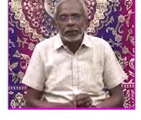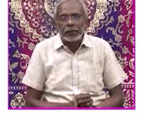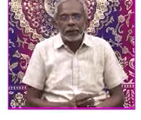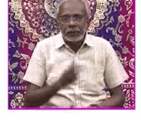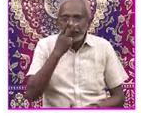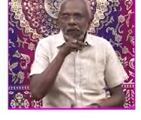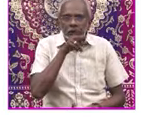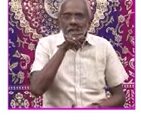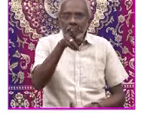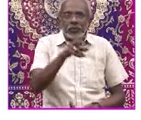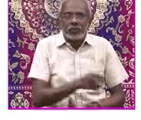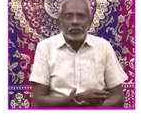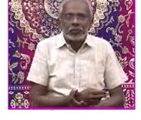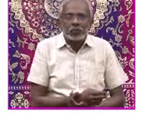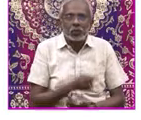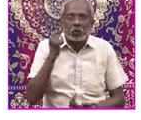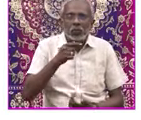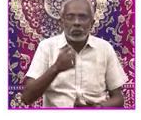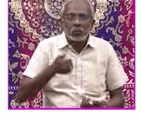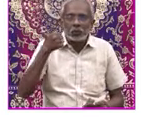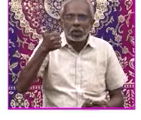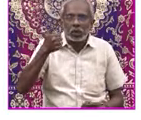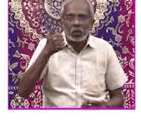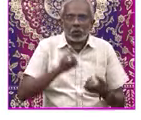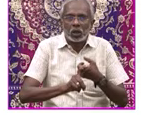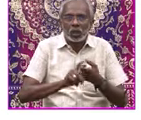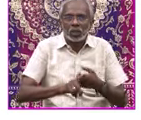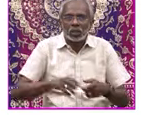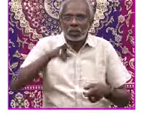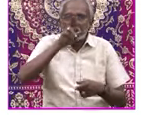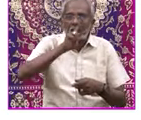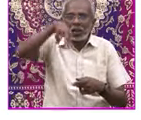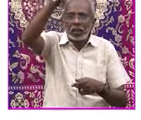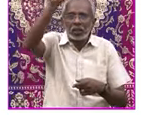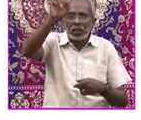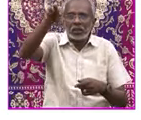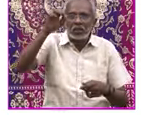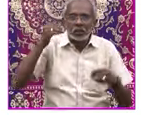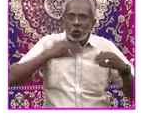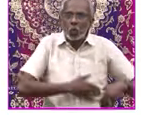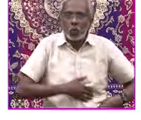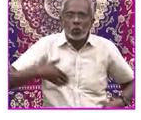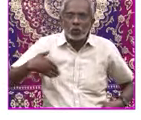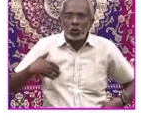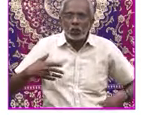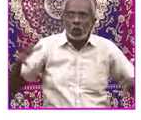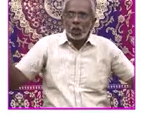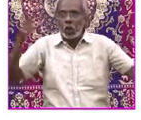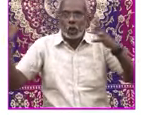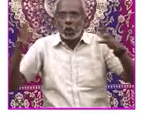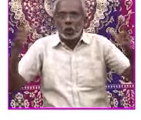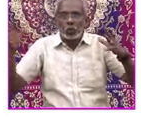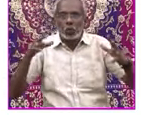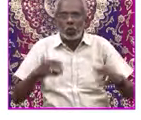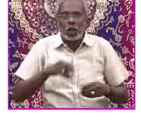மாணவர்களே. சோழ மன்னனின் படையிலுள்ள யானைகள் சினமுற்று இடியை